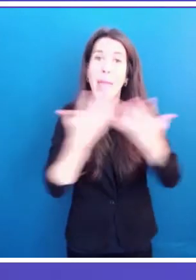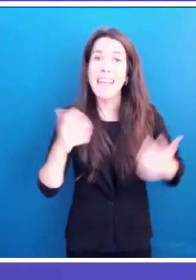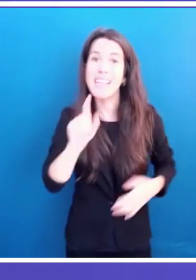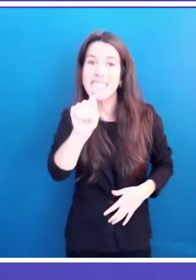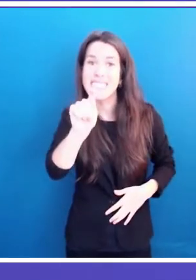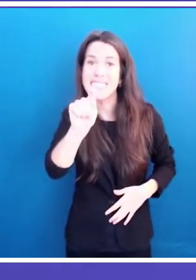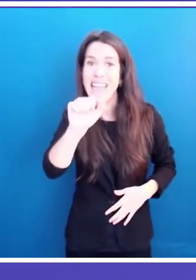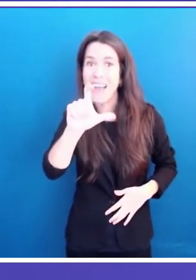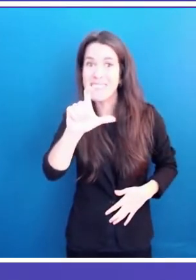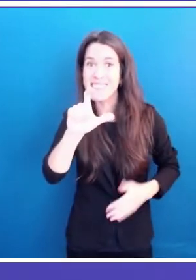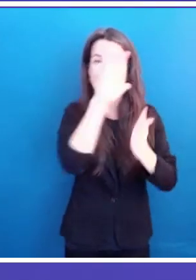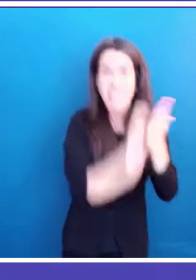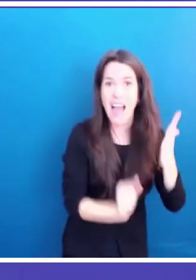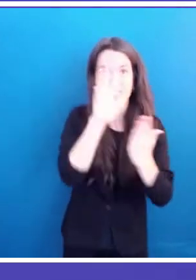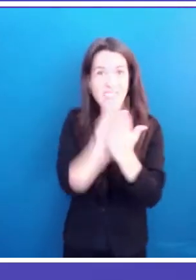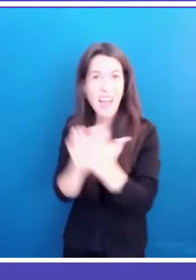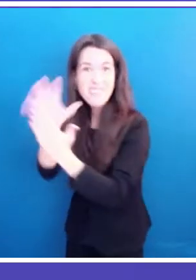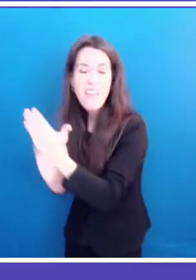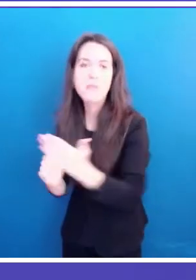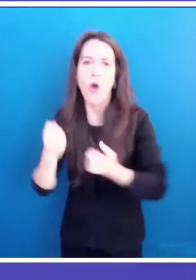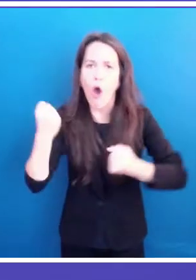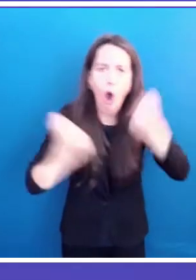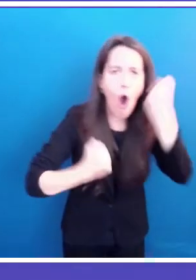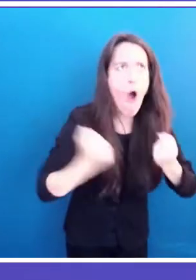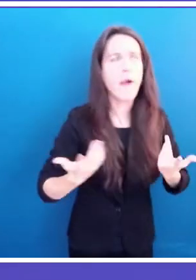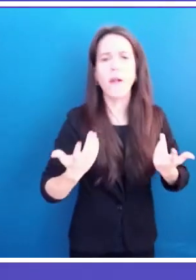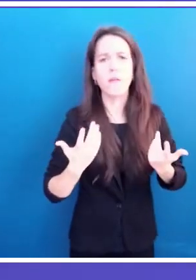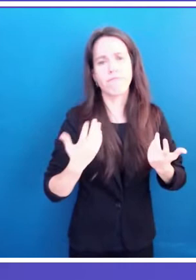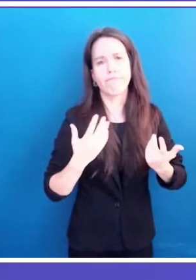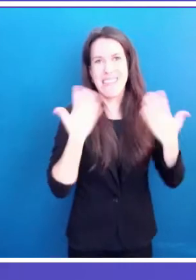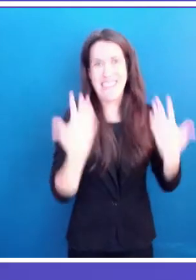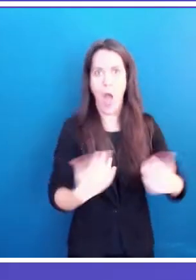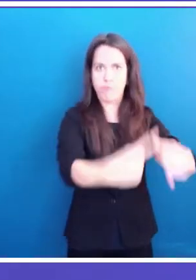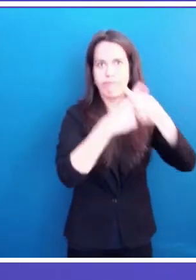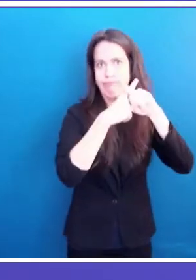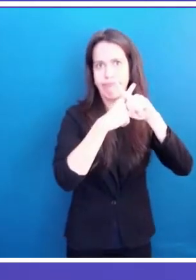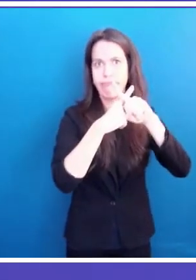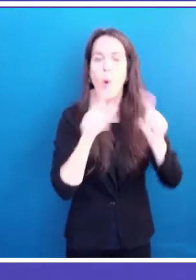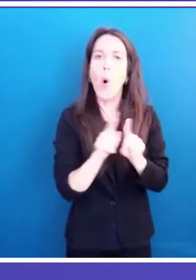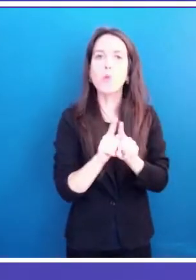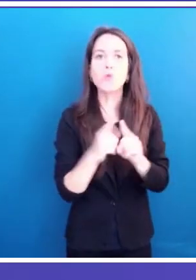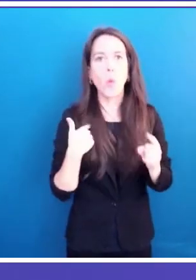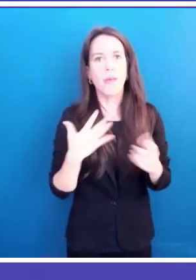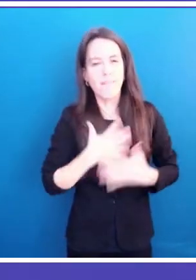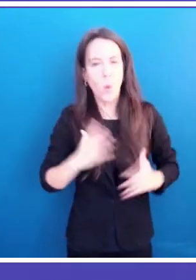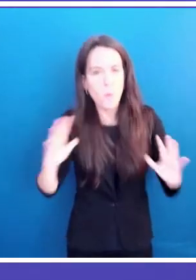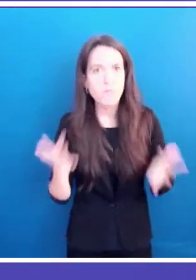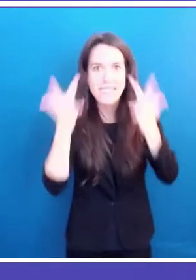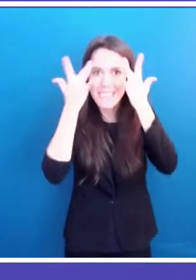بالنسبة للأسر المستضعفة. وقد رفعنا من الضرائب المفروضة